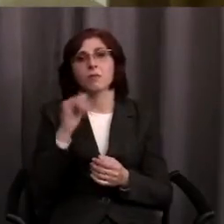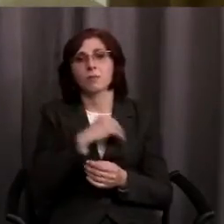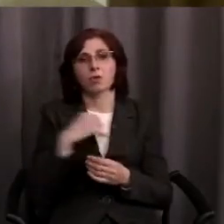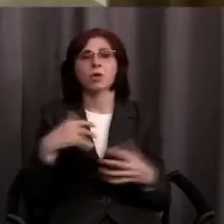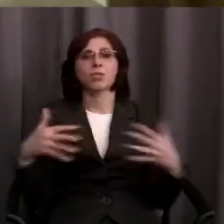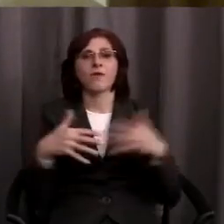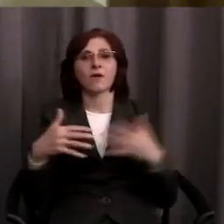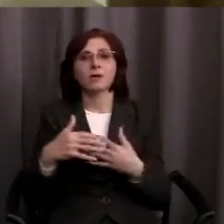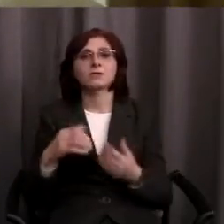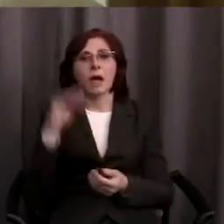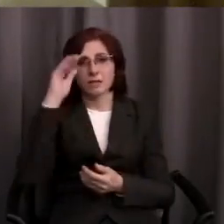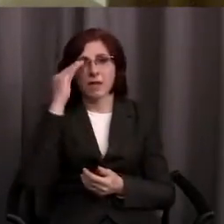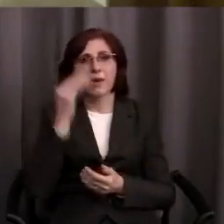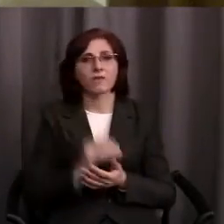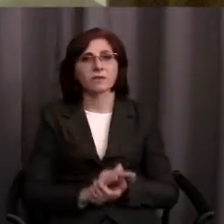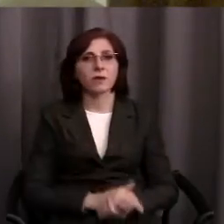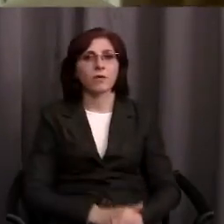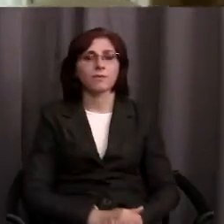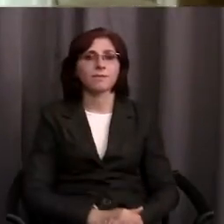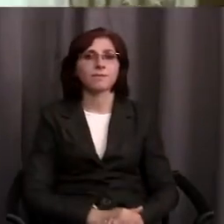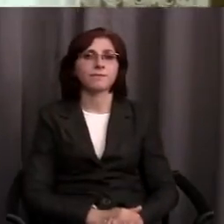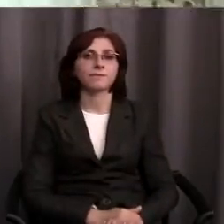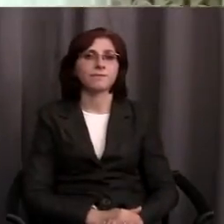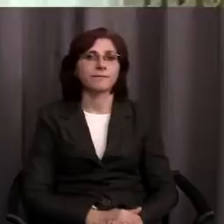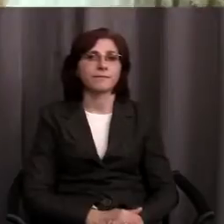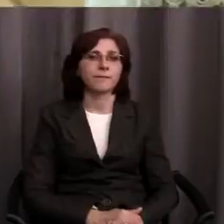Polskiego Towarzystwa Alzheimerowskiego.